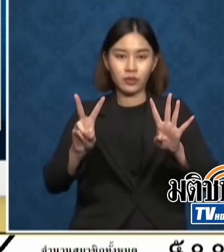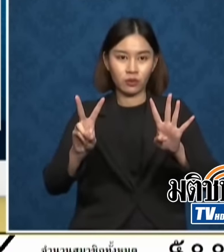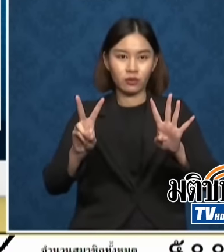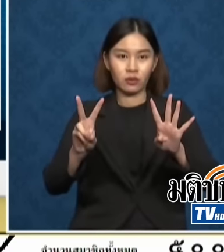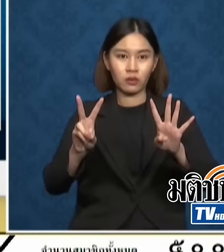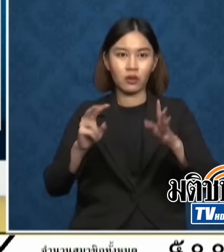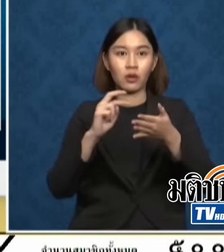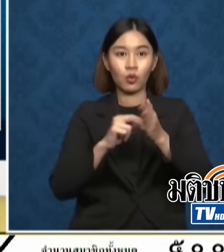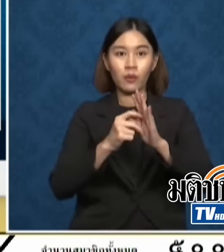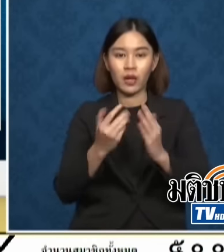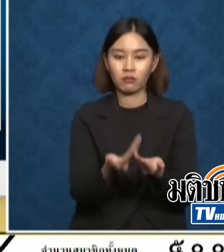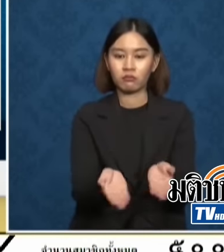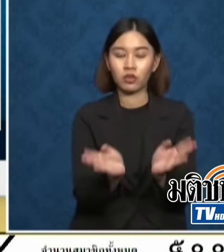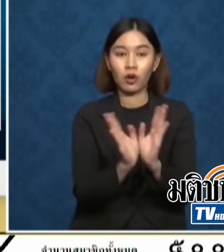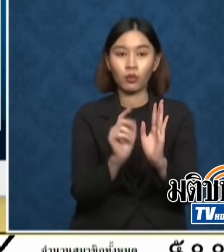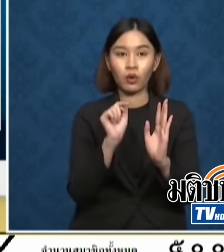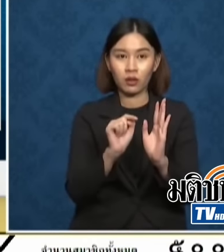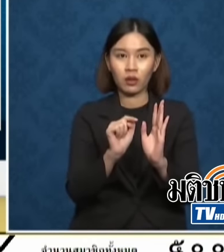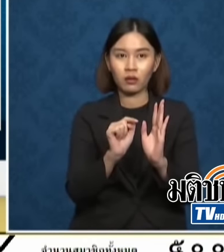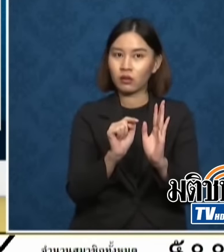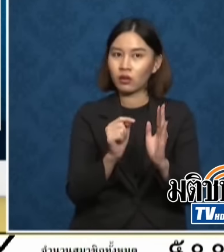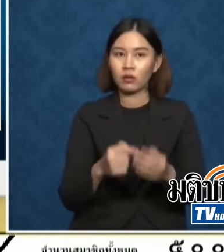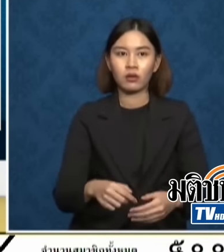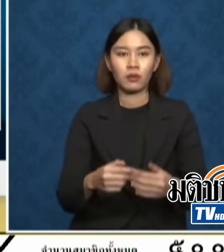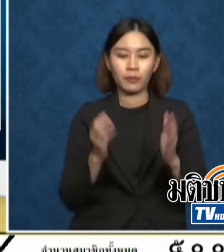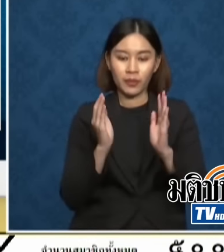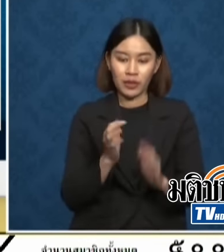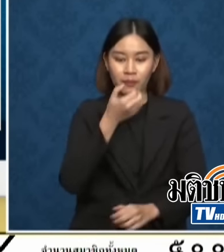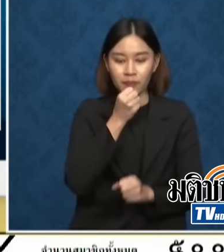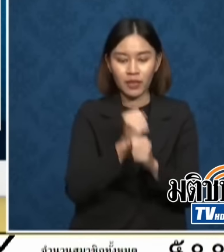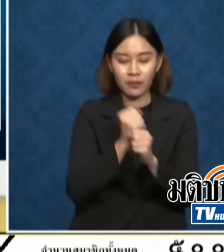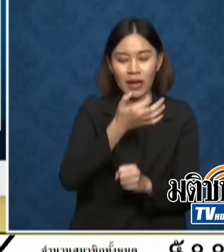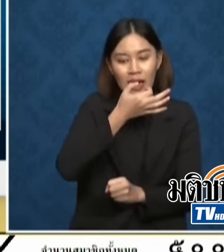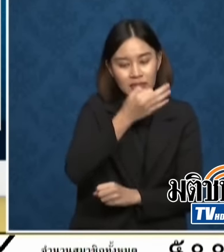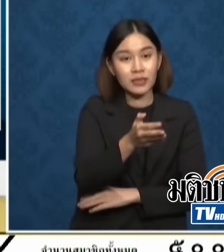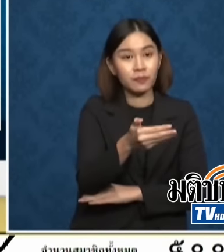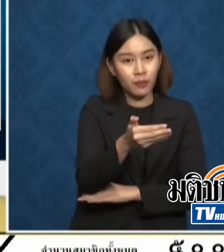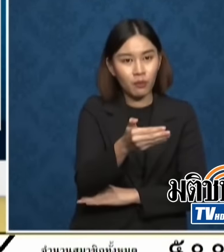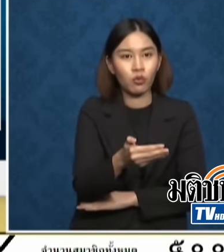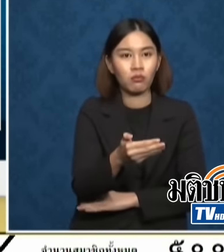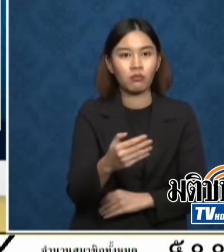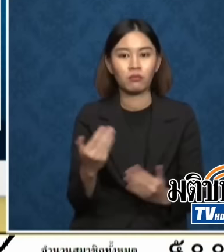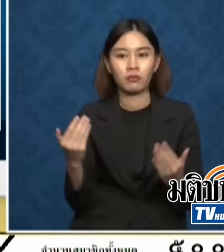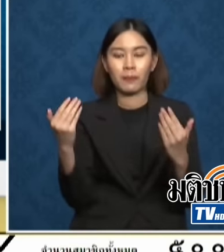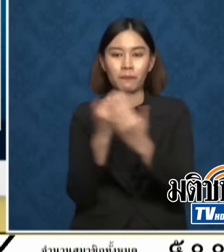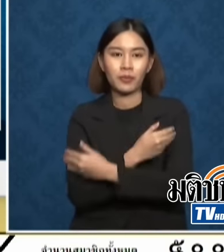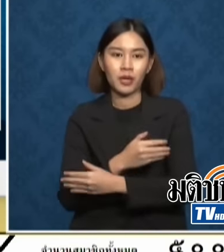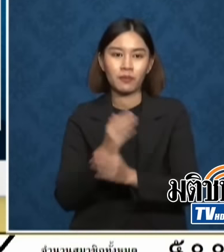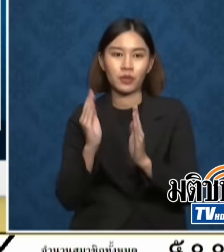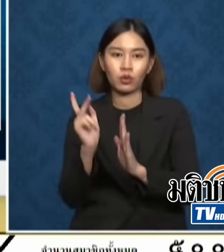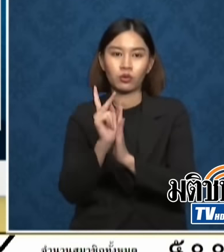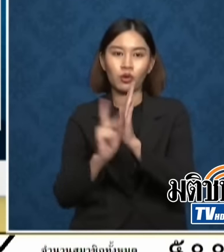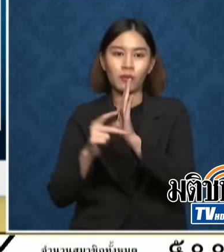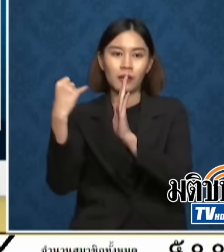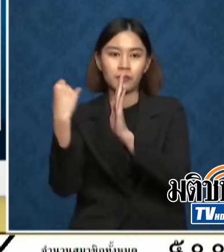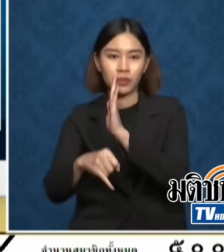4,632 คือจำนวนครอบครัวที่อยู่ดีๆเป็นชาวประมงแล้วต้องกลายเป็นผู้ต้องหาคดีไป